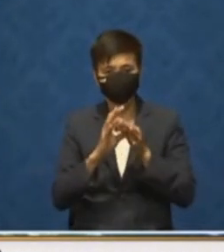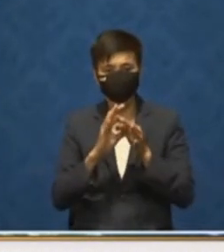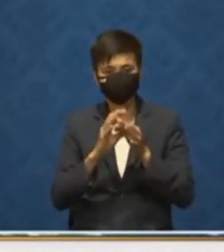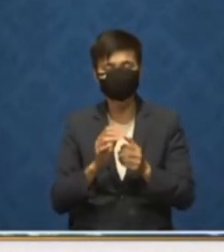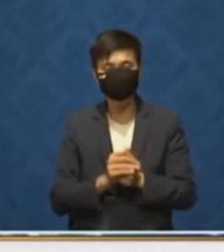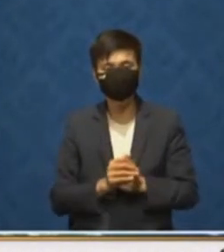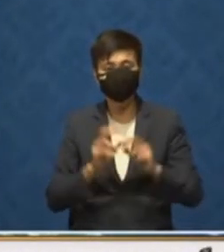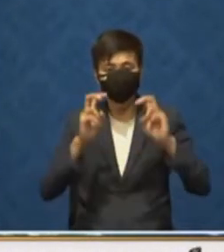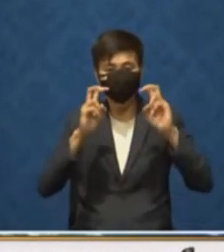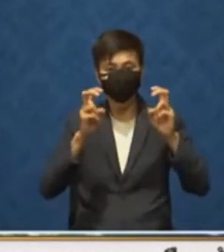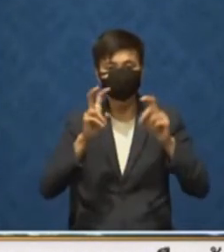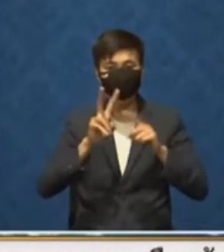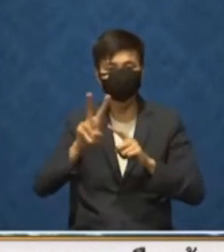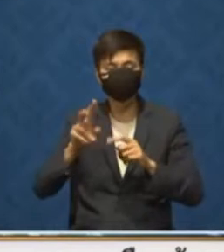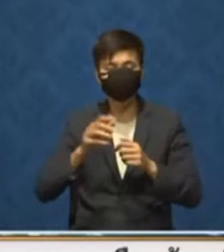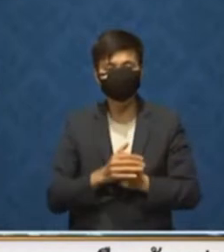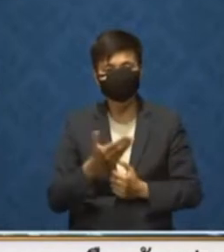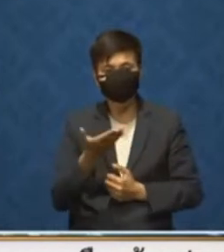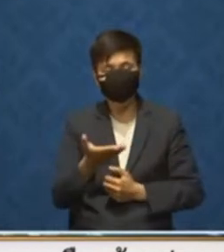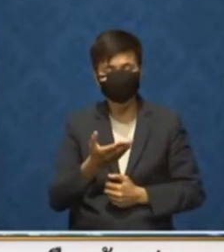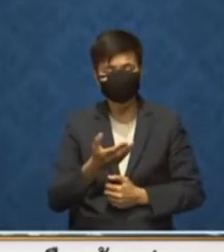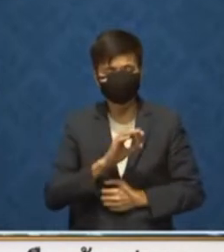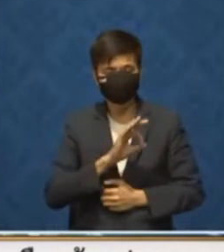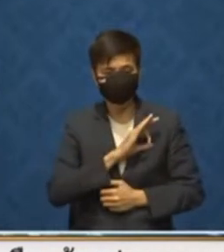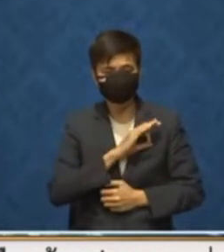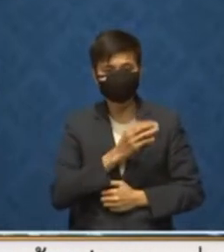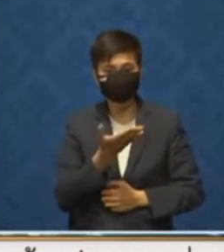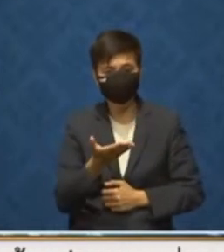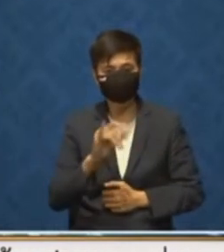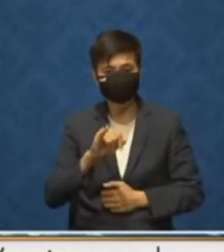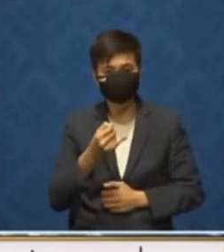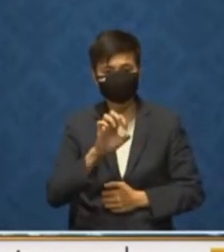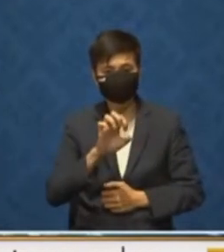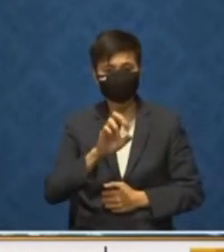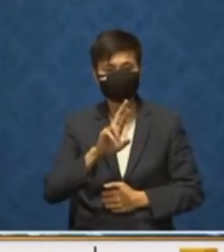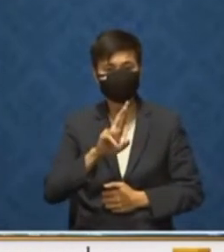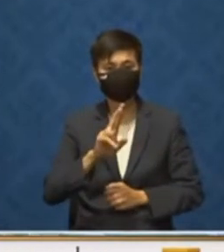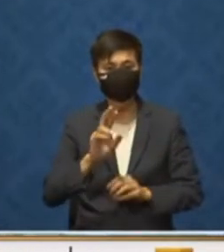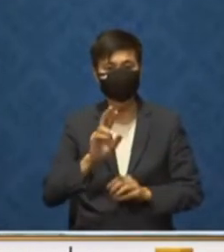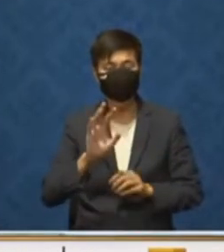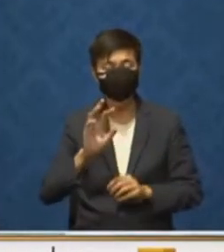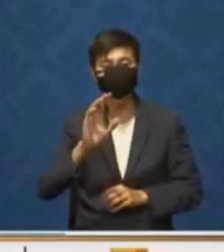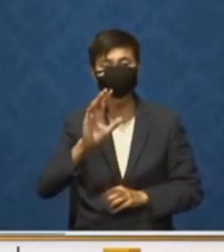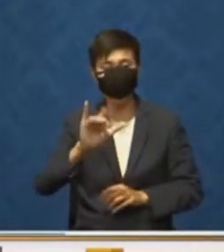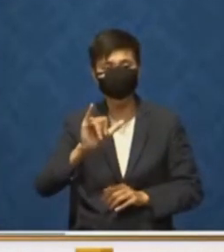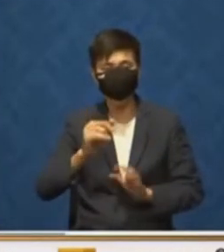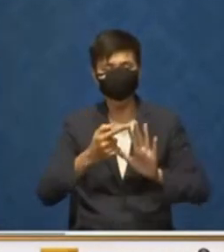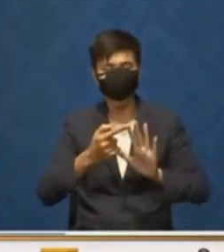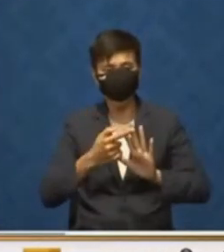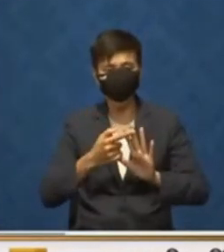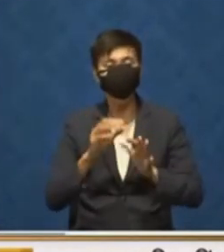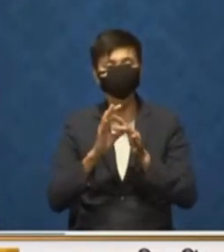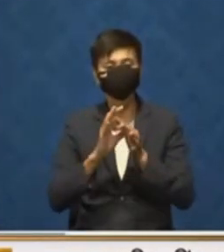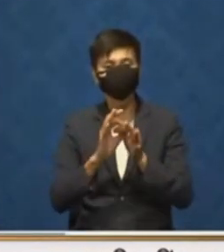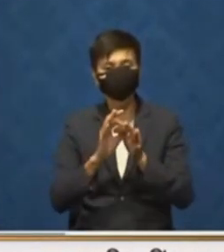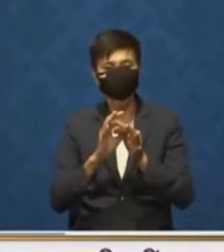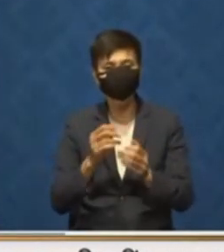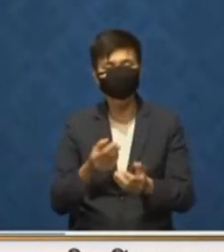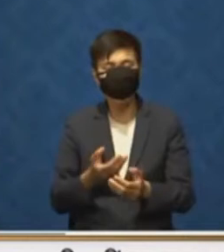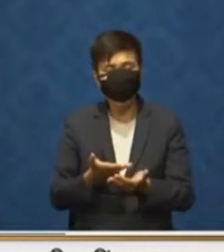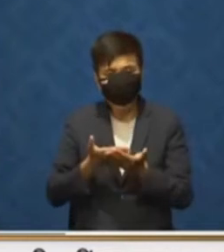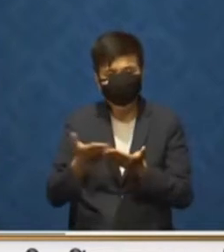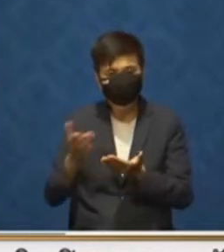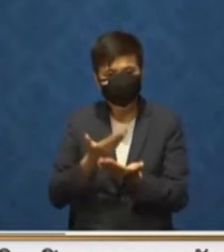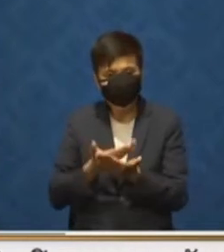ต่อมาครับที่ท่านสมาชิกจันทิราอยู่เช่นเดิมนะครับเป็นห่วงกันถึงการจัดขึ้นที่ตั้งของกรมเจาะน้ำบาดาลว่าทำไมถึงได้